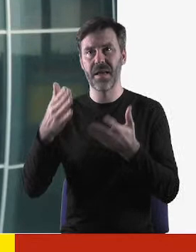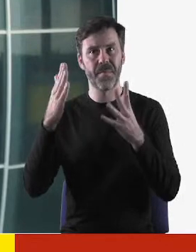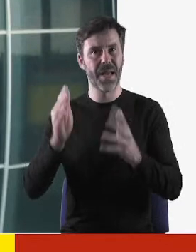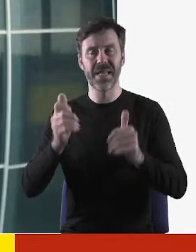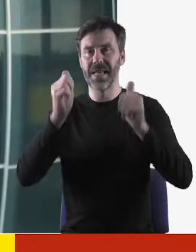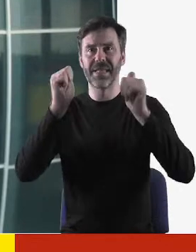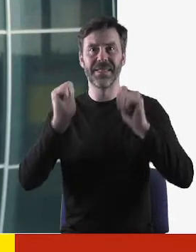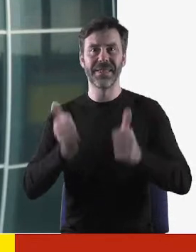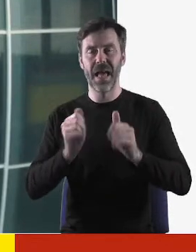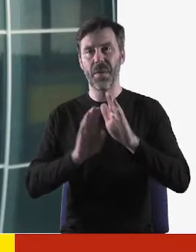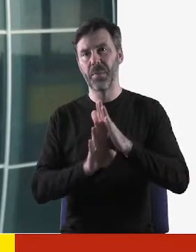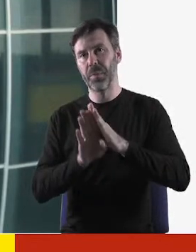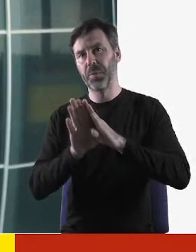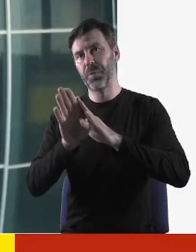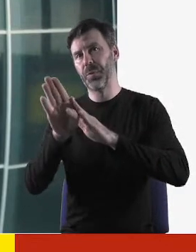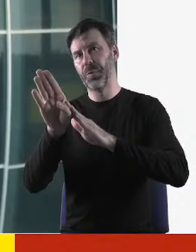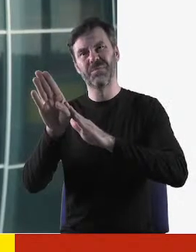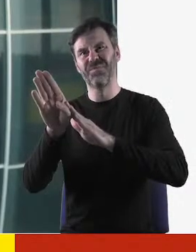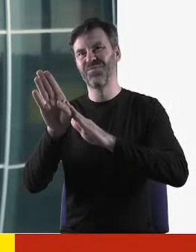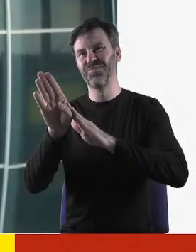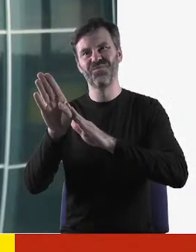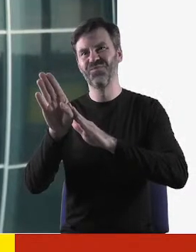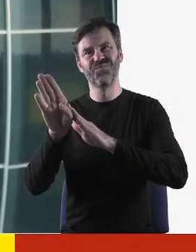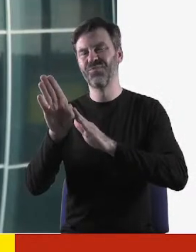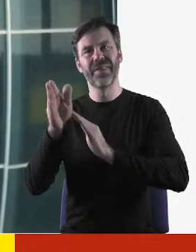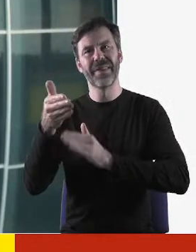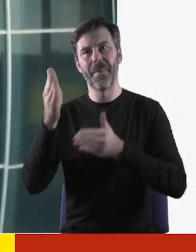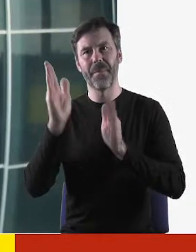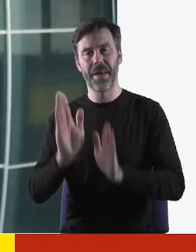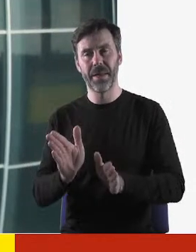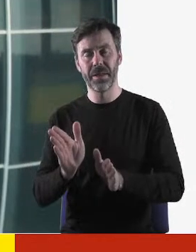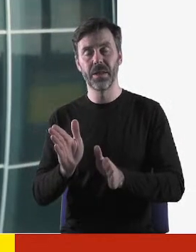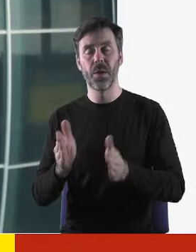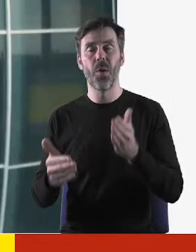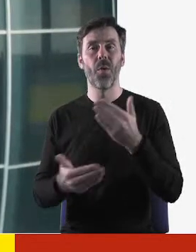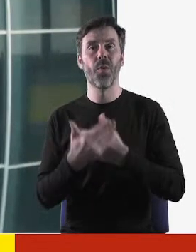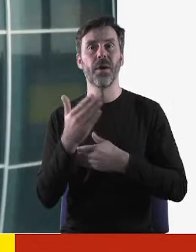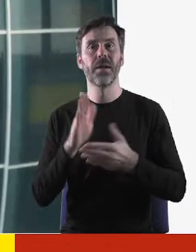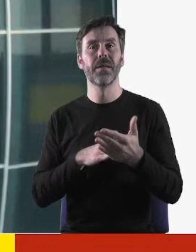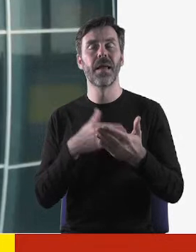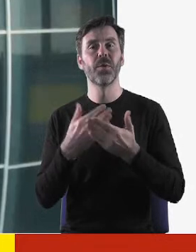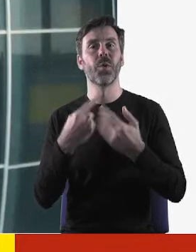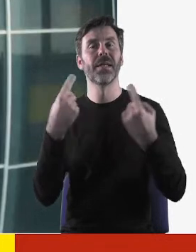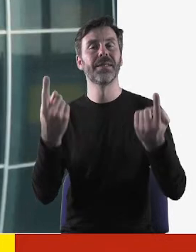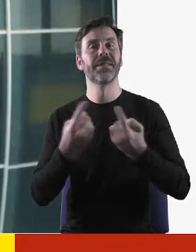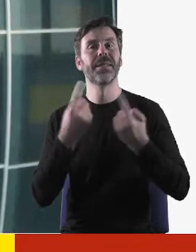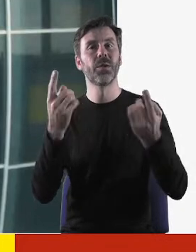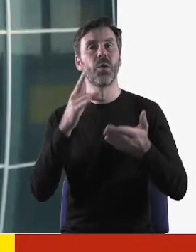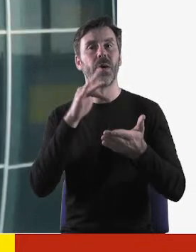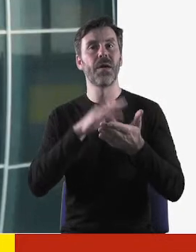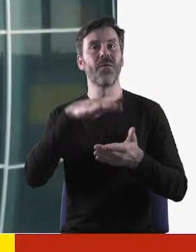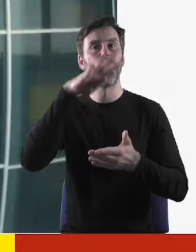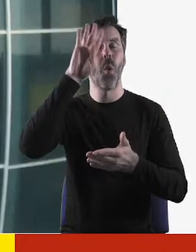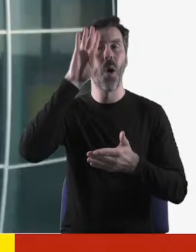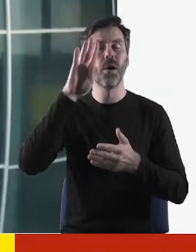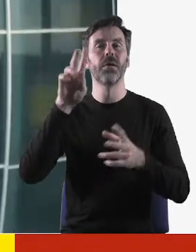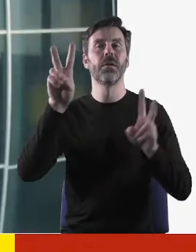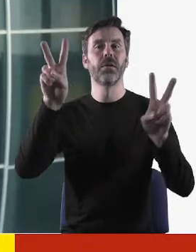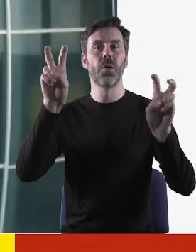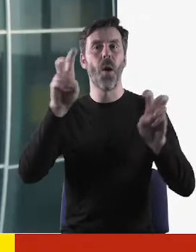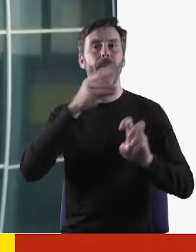stałego, co z kolei powoduje, że sytuacja, w której na przykład w Łodzi Polski Ład i jego